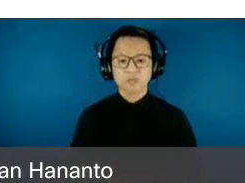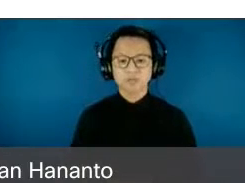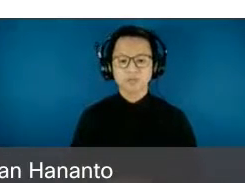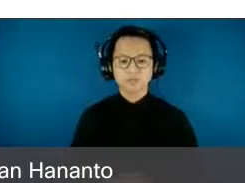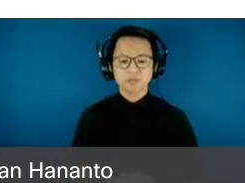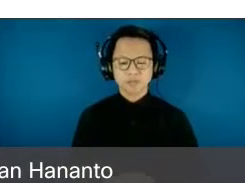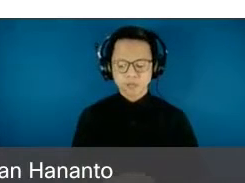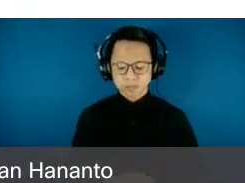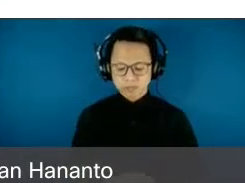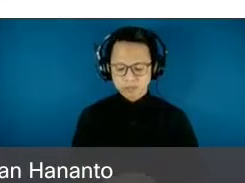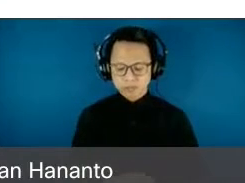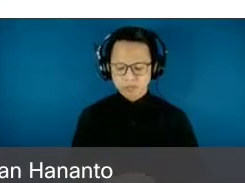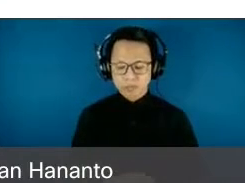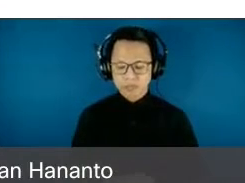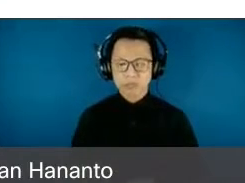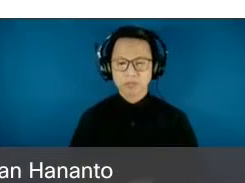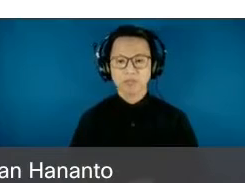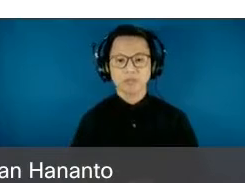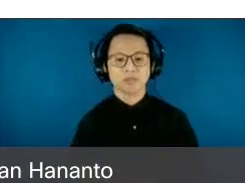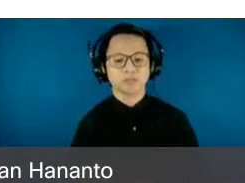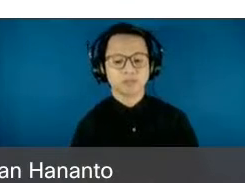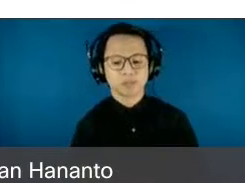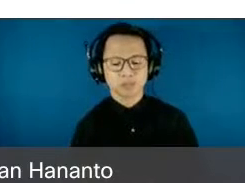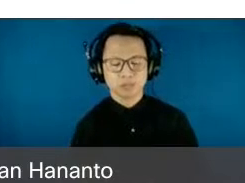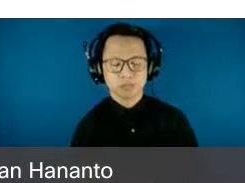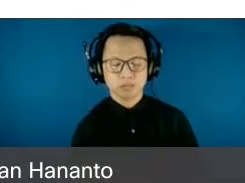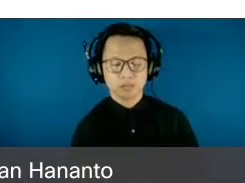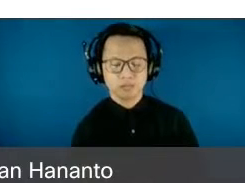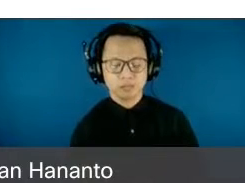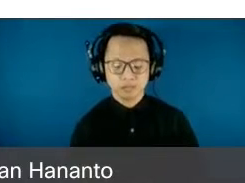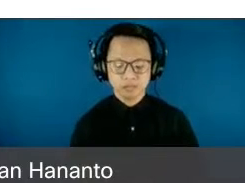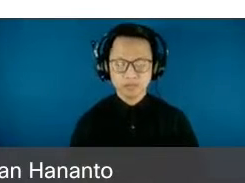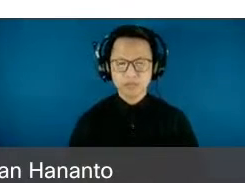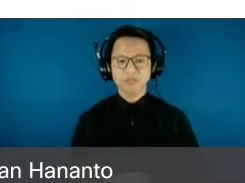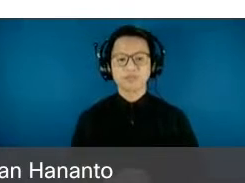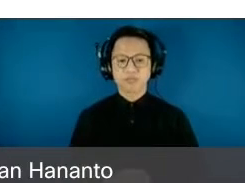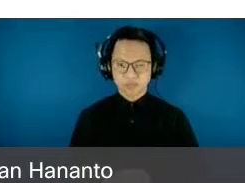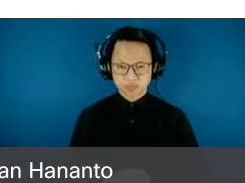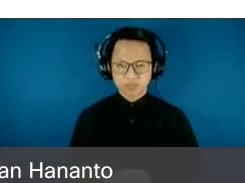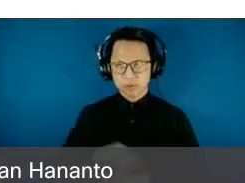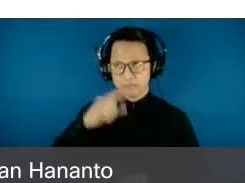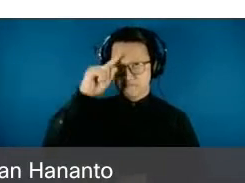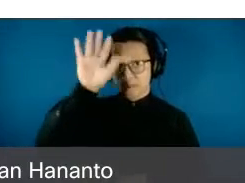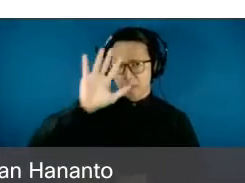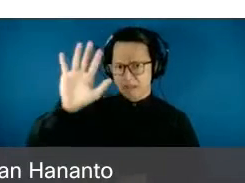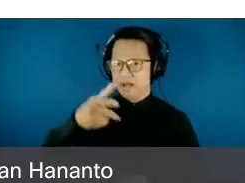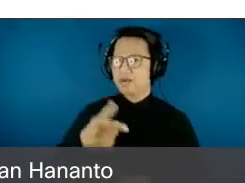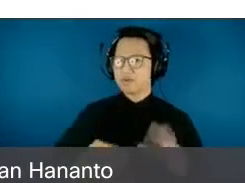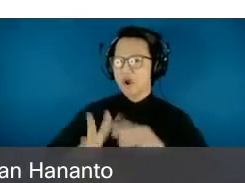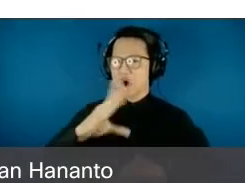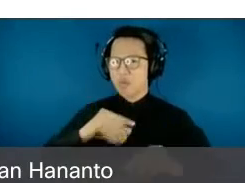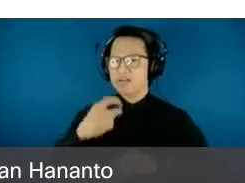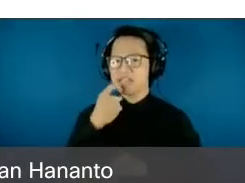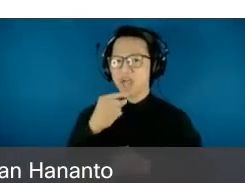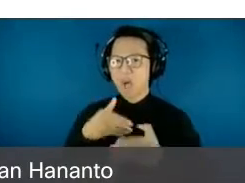100,061,994 workers and 80% among them are women. Ya, jadi dibayangkan kalau misalnya kita bicara